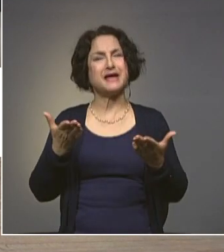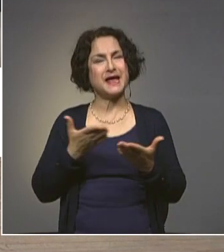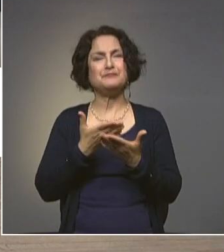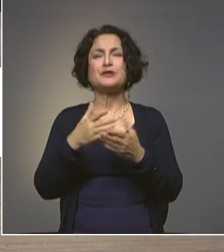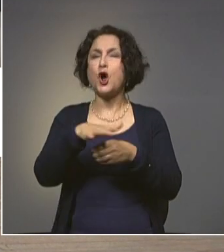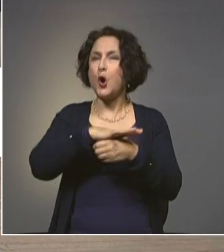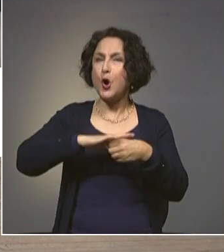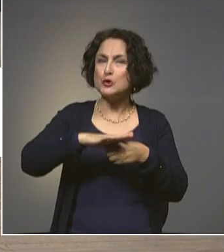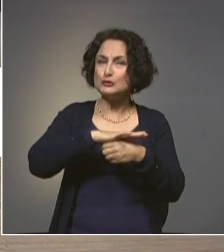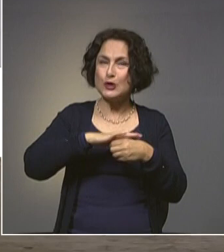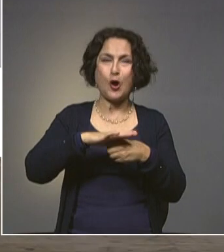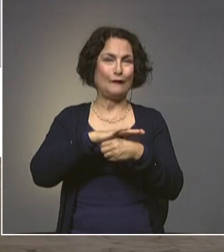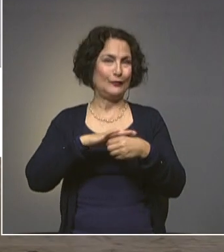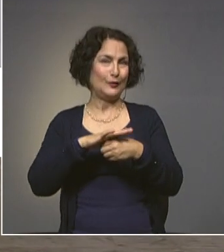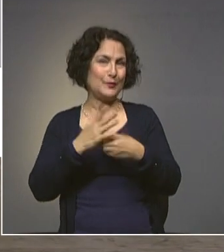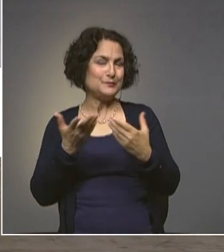Основно